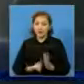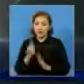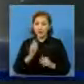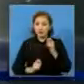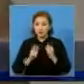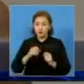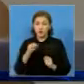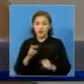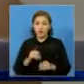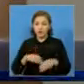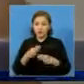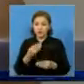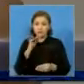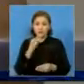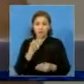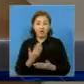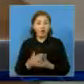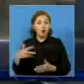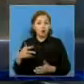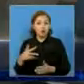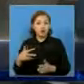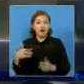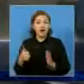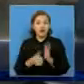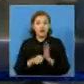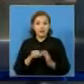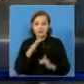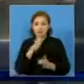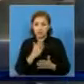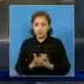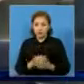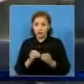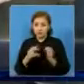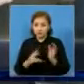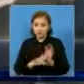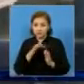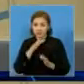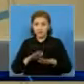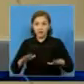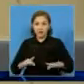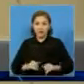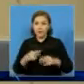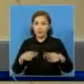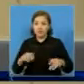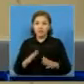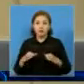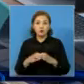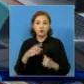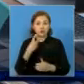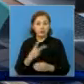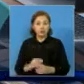сүтпен тоқашқа дейін қамтылған. Ал 3-тен 6-ға, 6-дан 18 жасқа дейінгі балалар үшін бөлек топтама